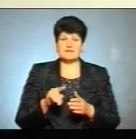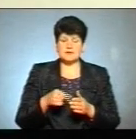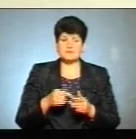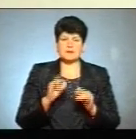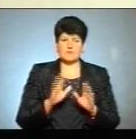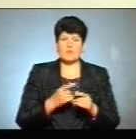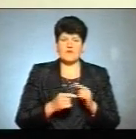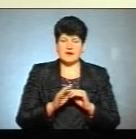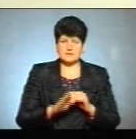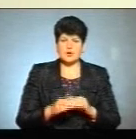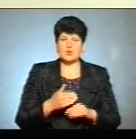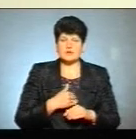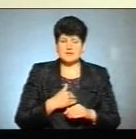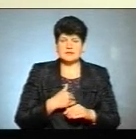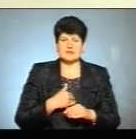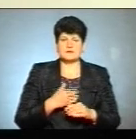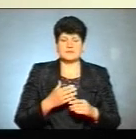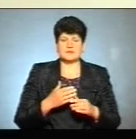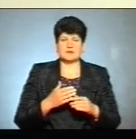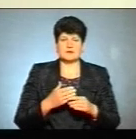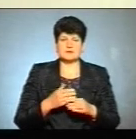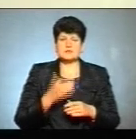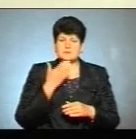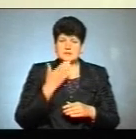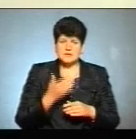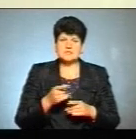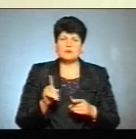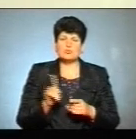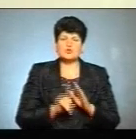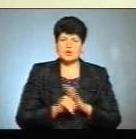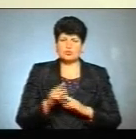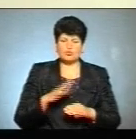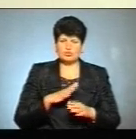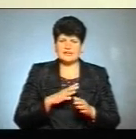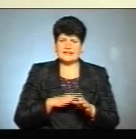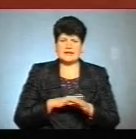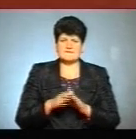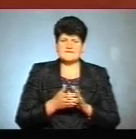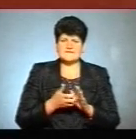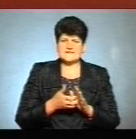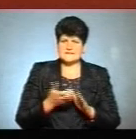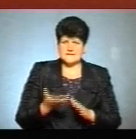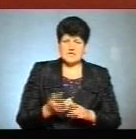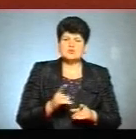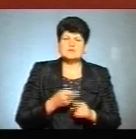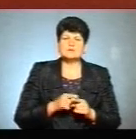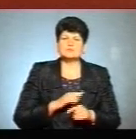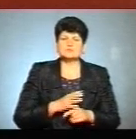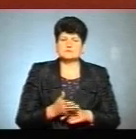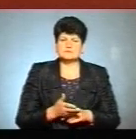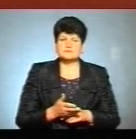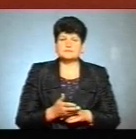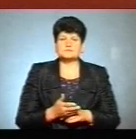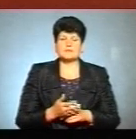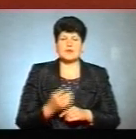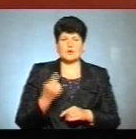повернемося. Так. Хотіла запитати, спершу виявили певні недопрацювання. Що це були за недотримання, наскільки вони були вагомі? Значить,